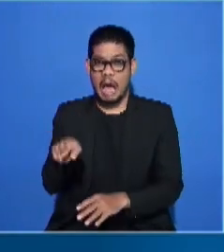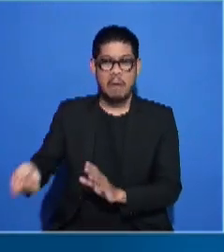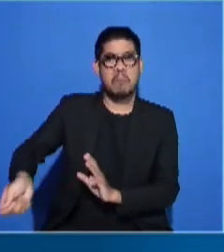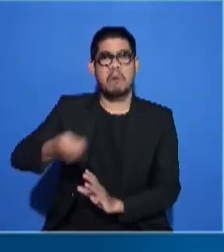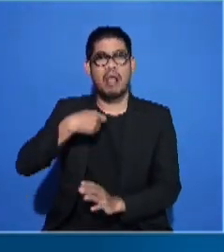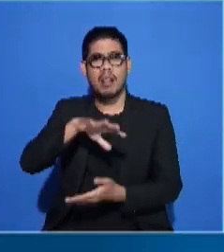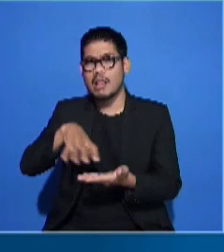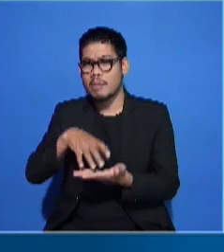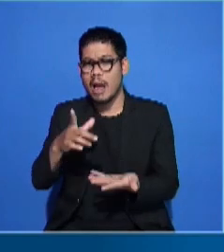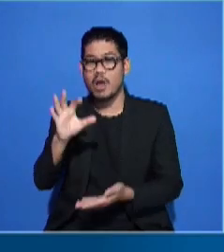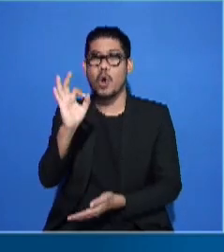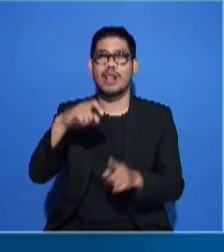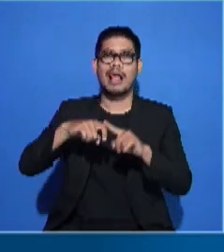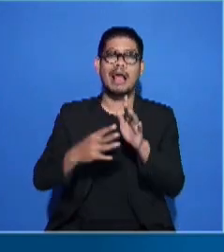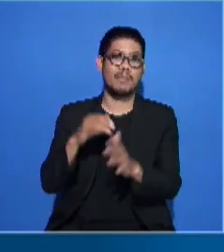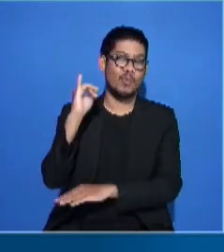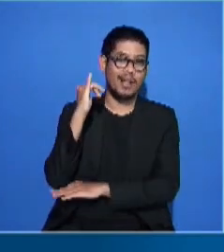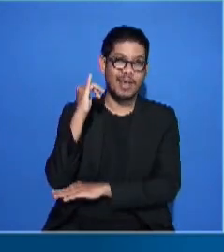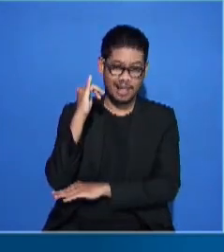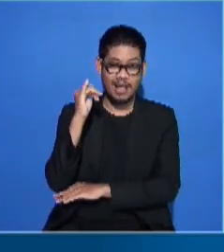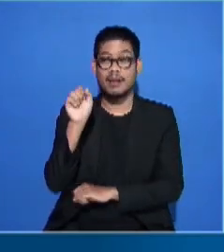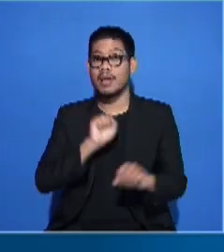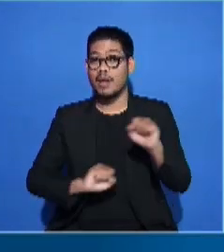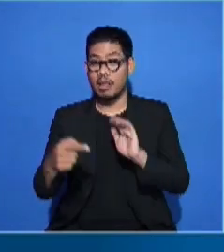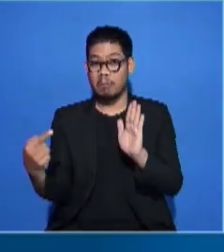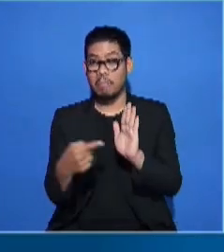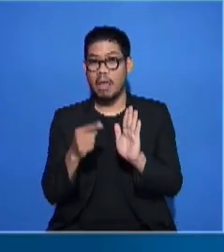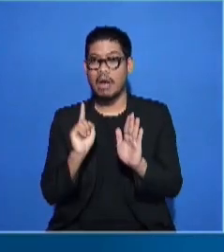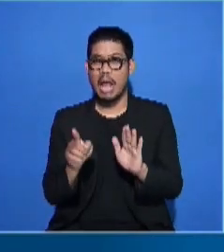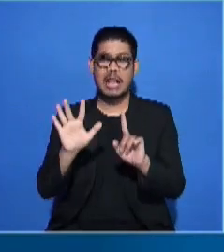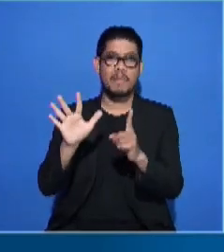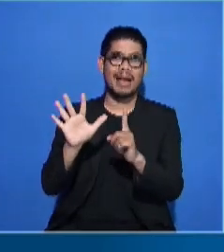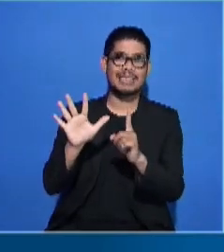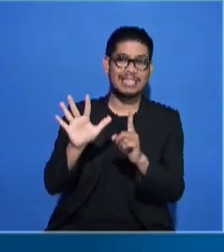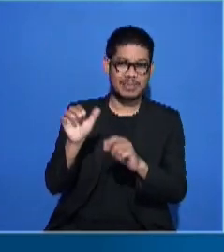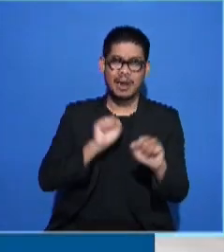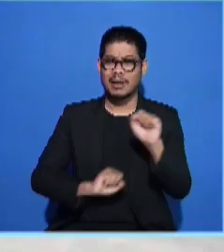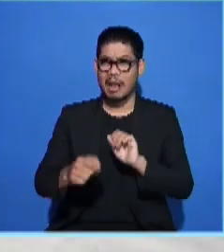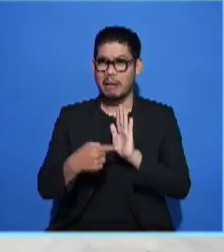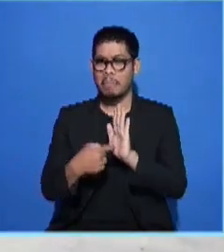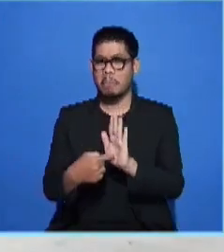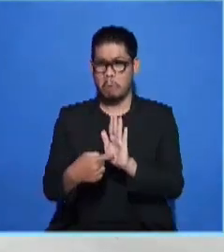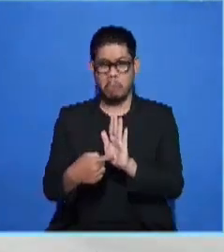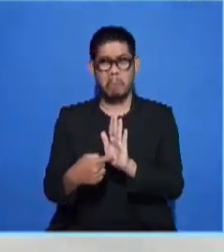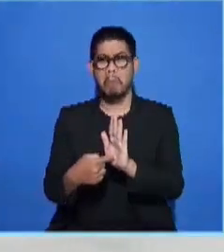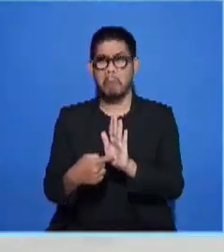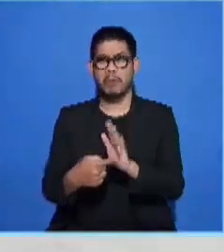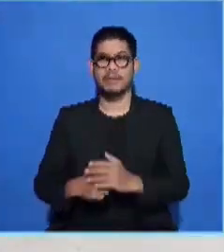kawasan Titik Nol Yogyakarta, di mana dalam rekonstruksi ini terdapat 15 adegan yang diperagakan.